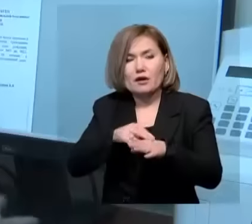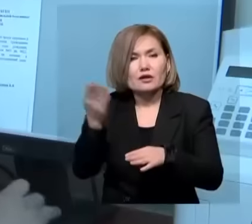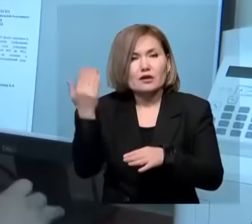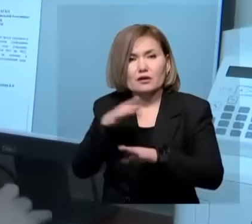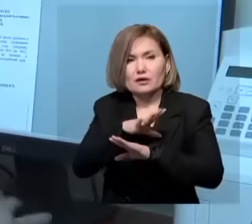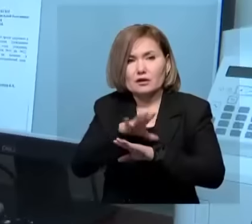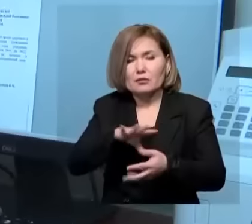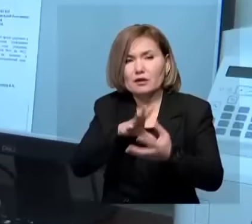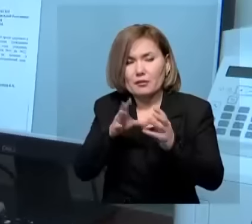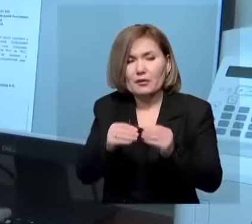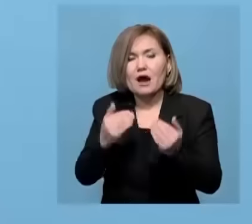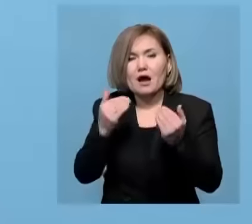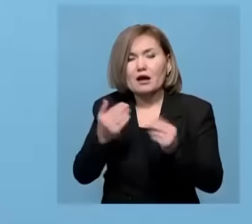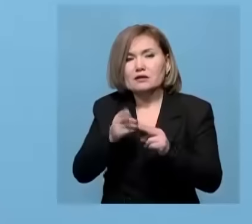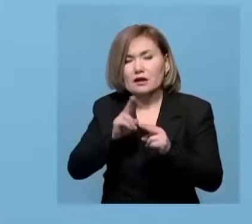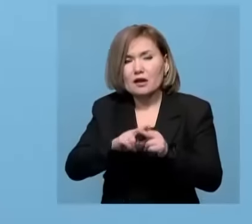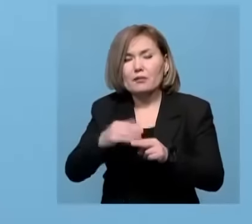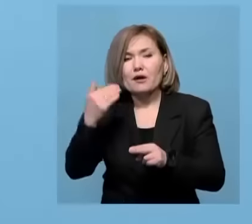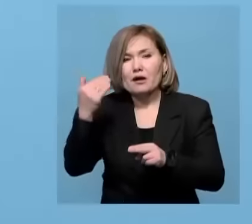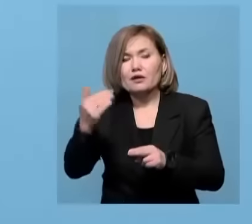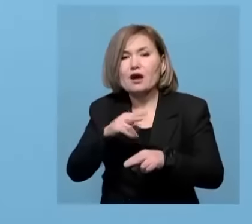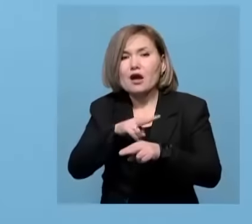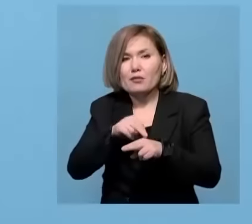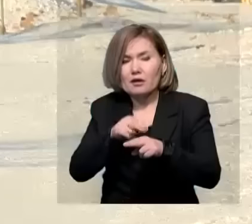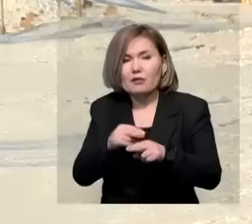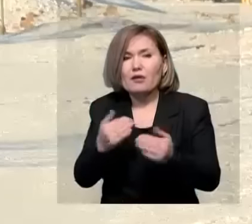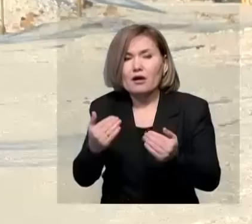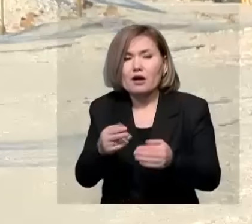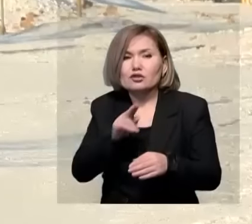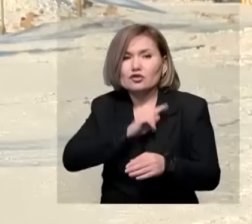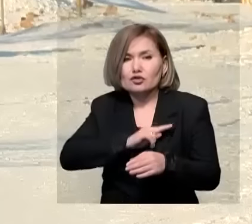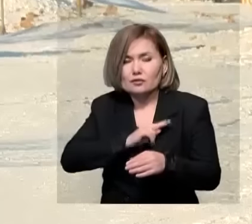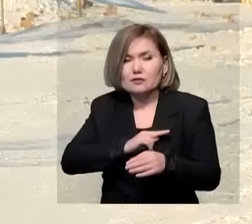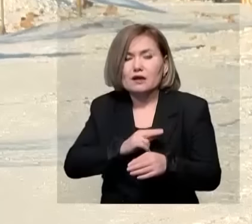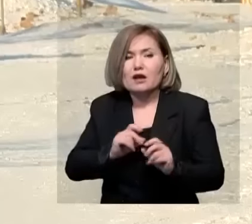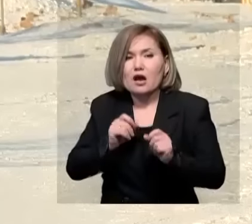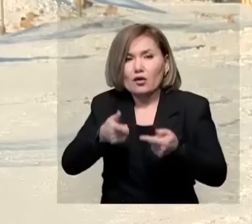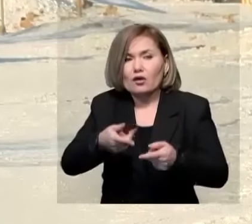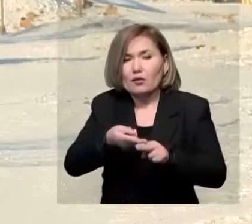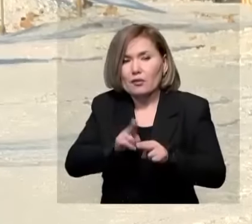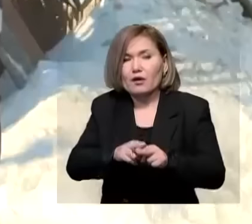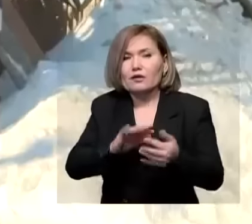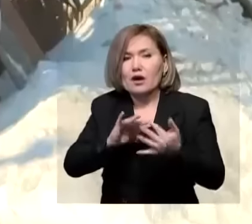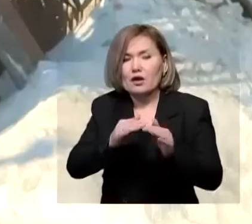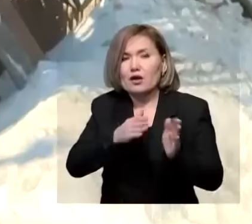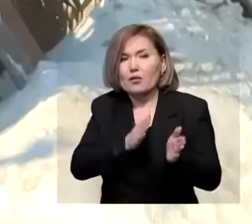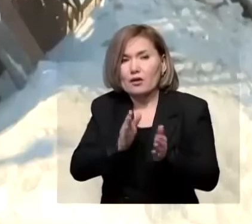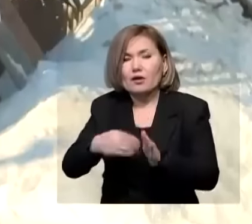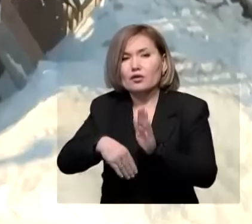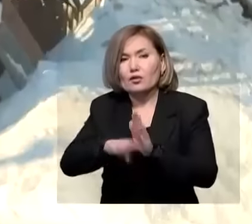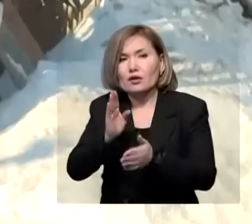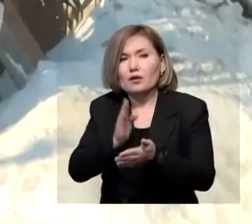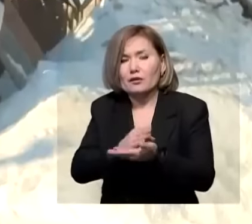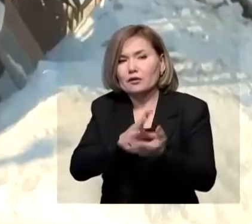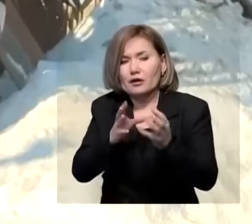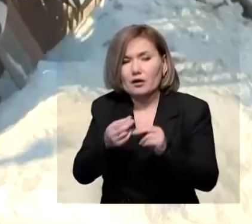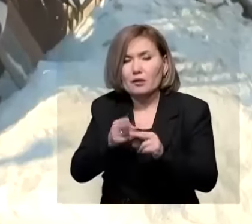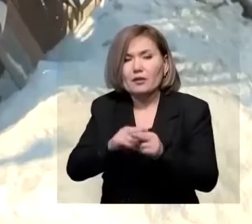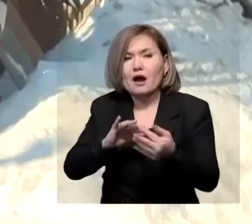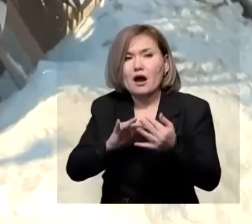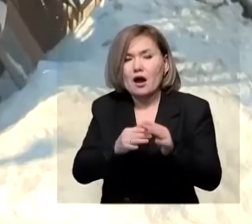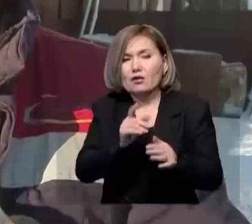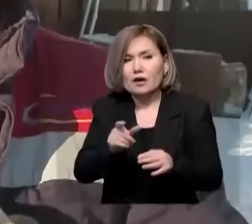қиынға соғатын. Ал Ғанибет Исатаев көшіп келгелі жағдай мүлдем өзгерді. Бұзақылықтың алдын алуға бағытталған жүйелі жұмыстарда нәтиже шыққанын тұрғындар